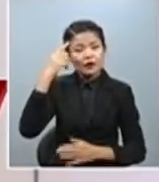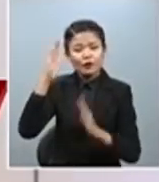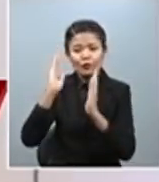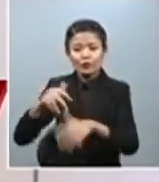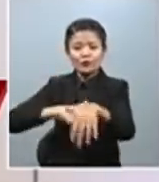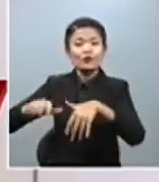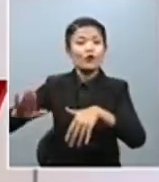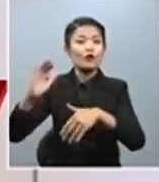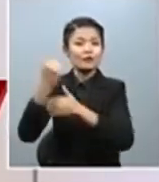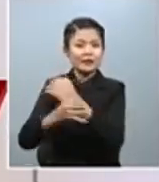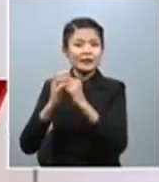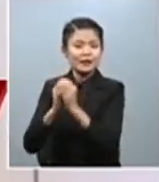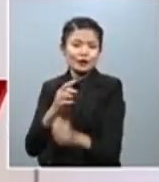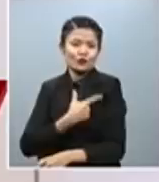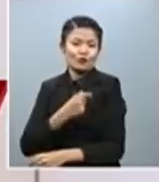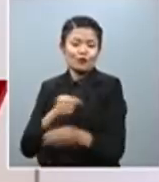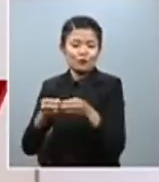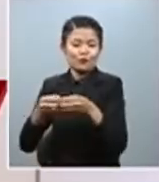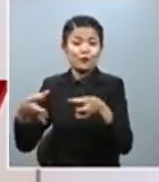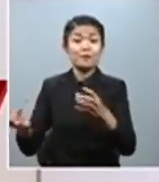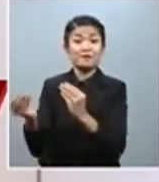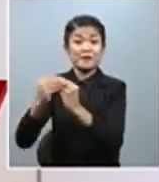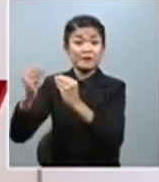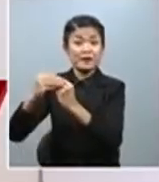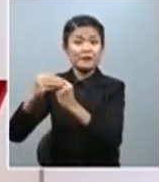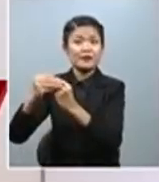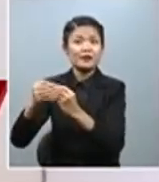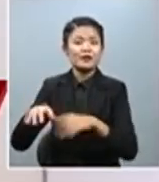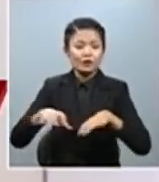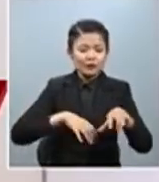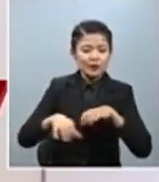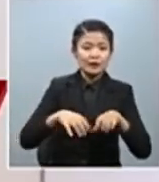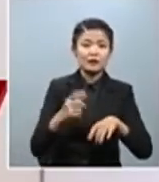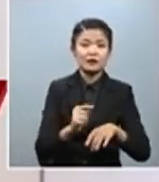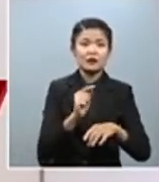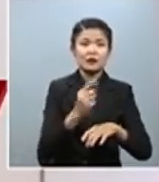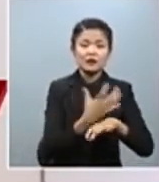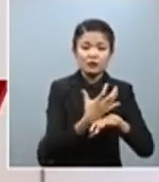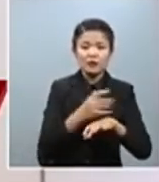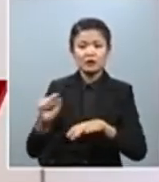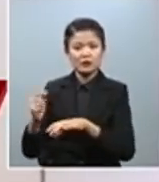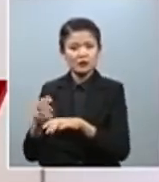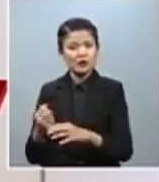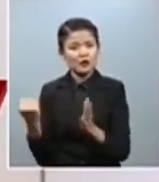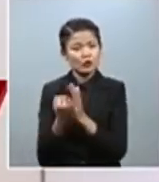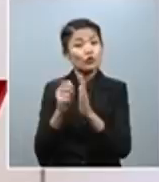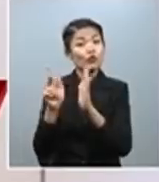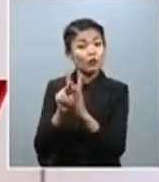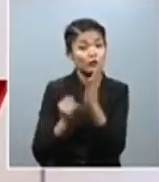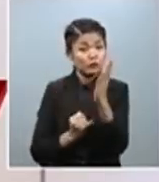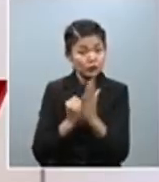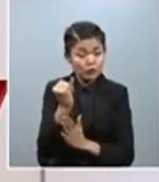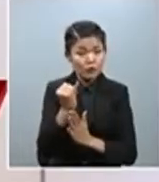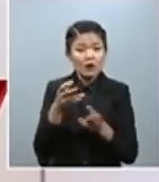ขึ้นอย่างมากเลยนะครับเพราะว่าจะเป็นการบริหารจัดการคอนเทนต์อย่างถูกต้องถูกลิขสิทธิ์แล้วก็มีการทำโปรโ